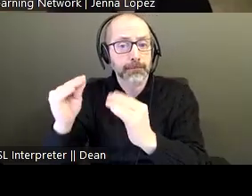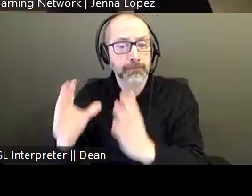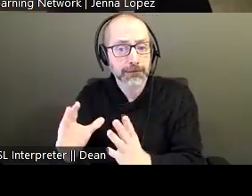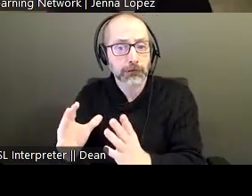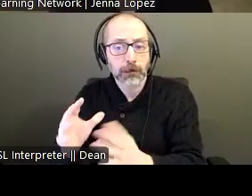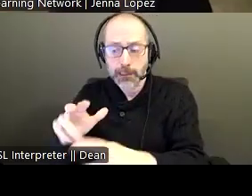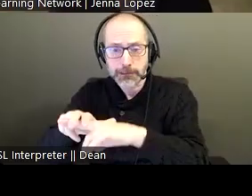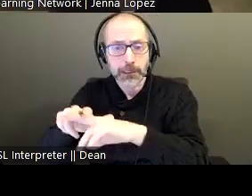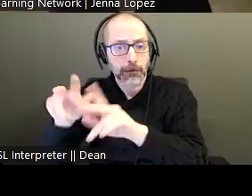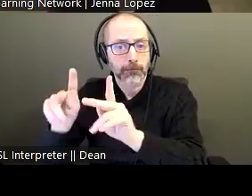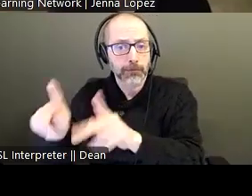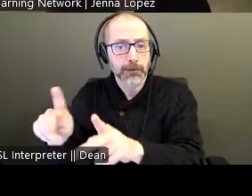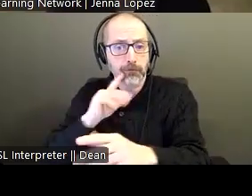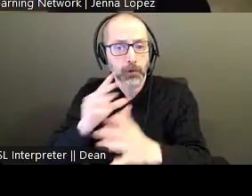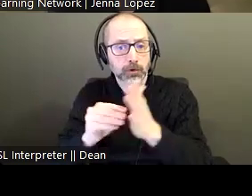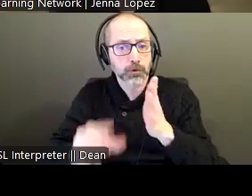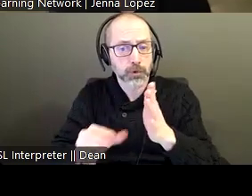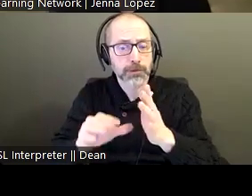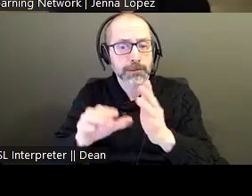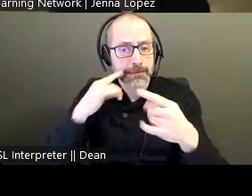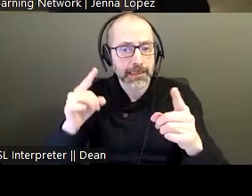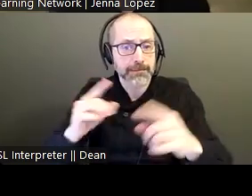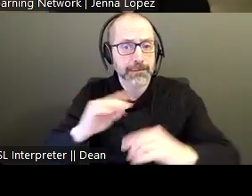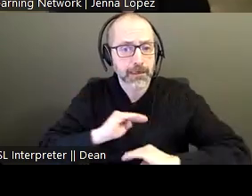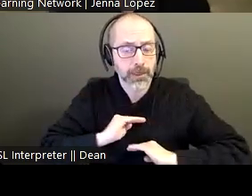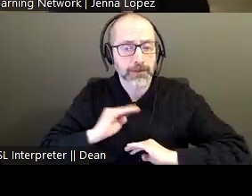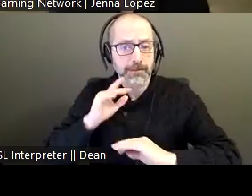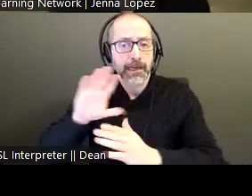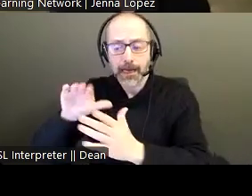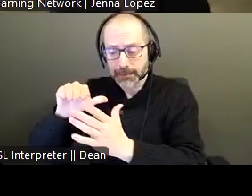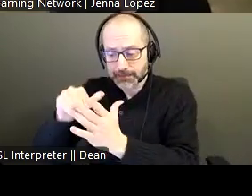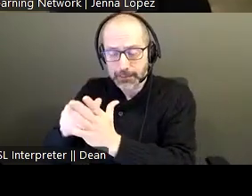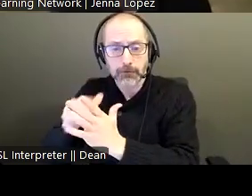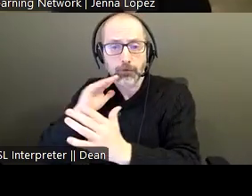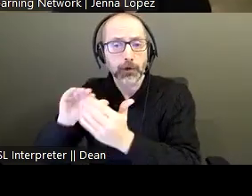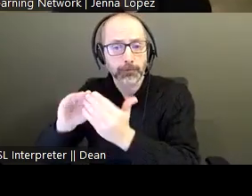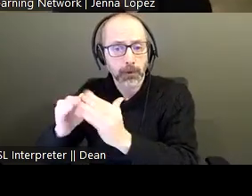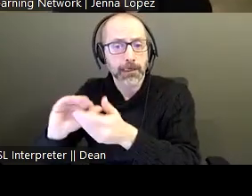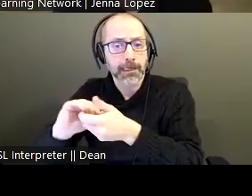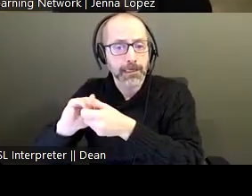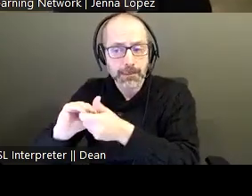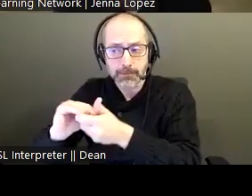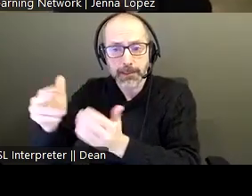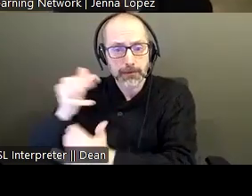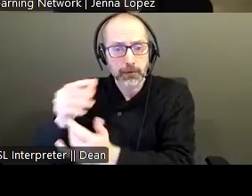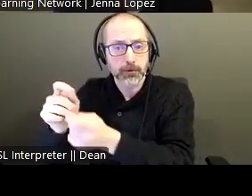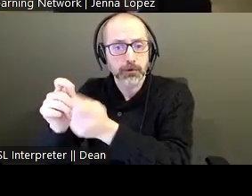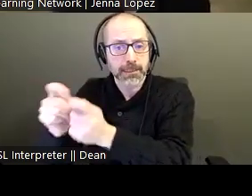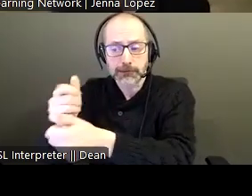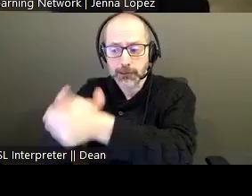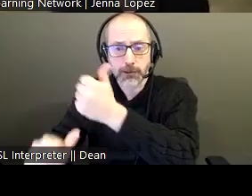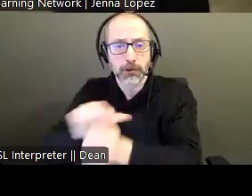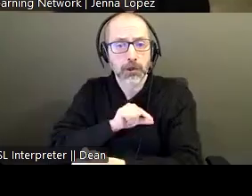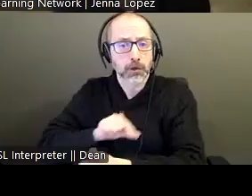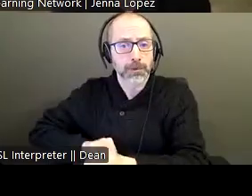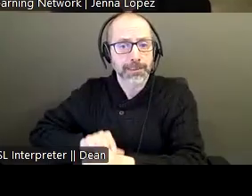en réussite et bien-être des étudiants et directrice du Centre pour l'engagement communautaire et le changement social à la Faculté d'éducation de